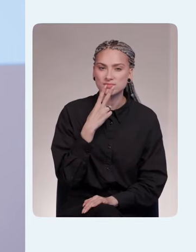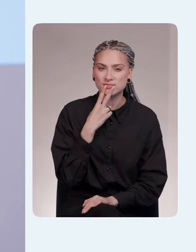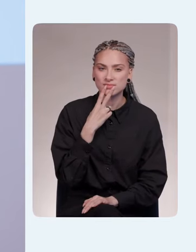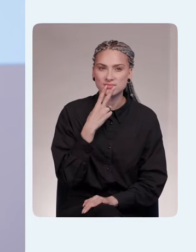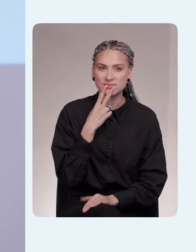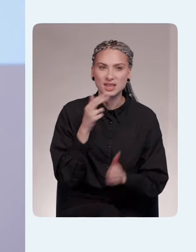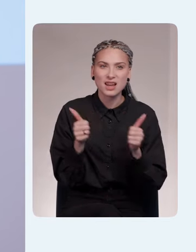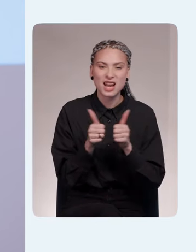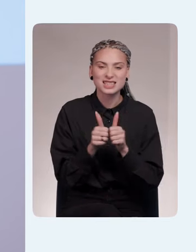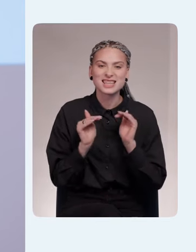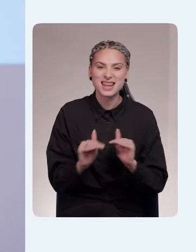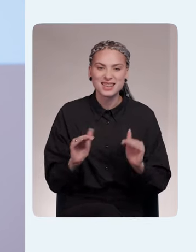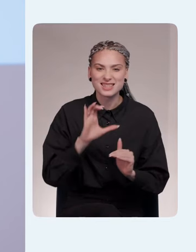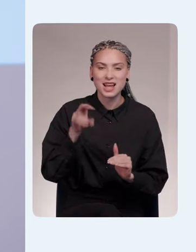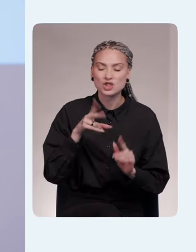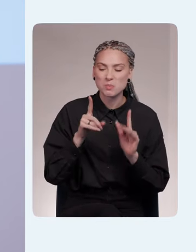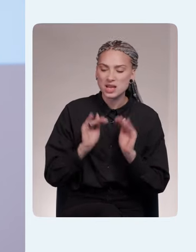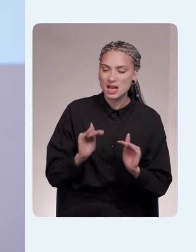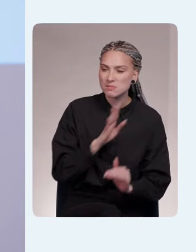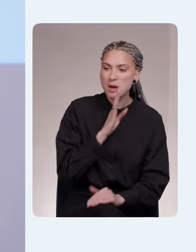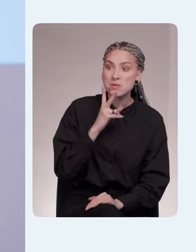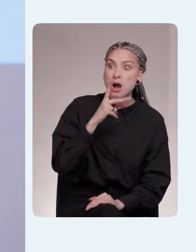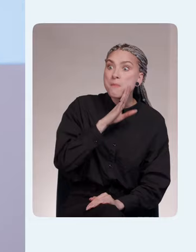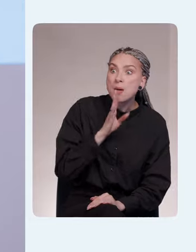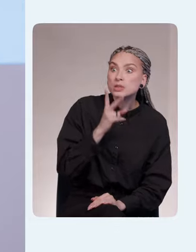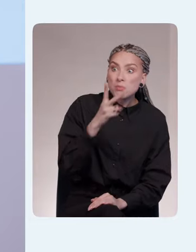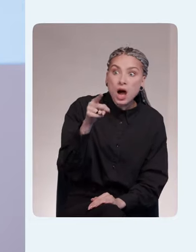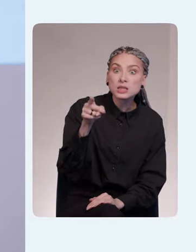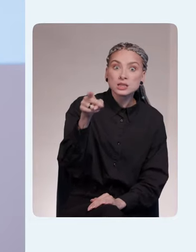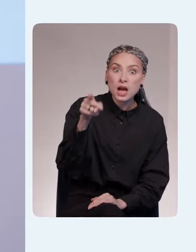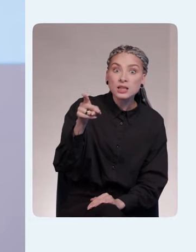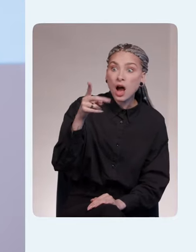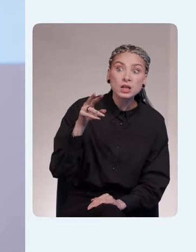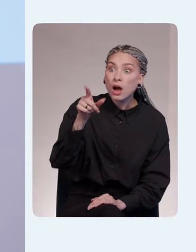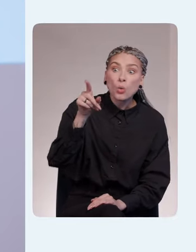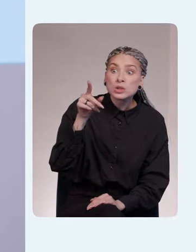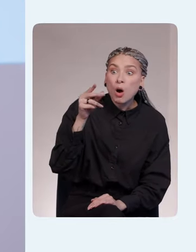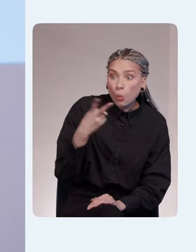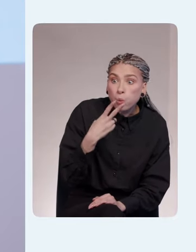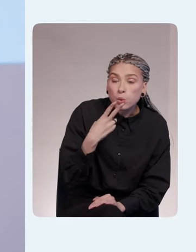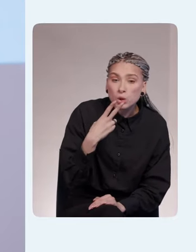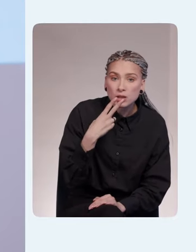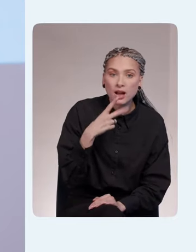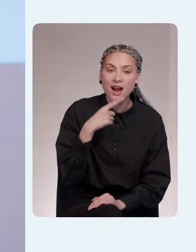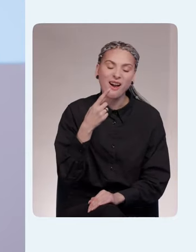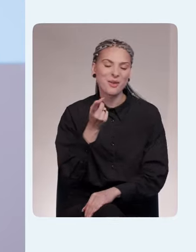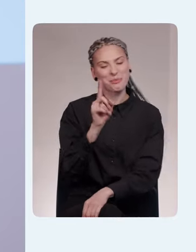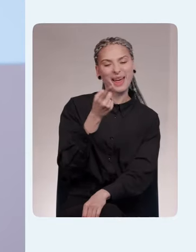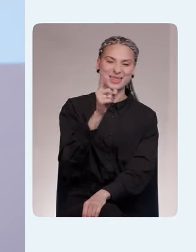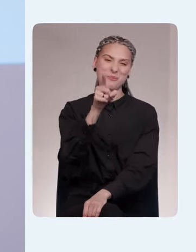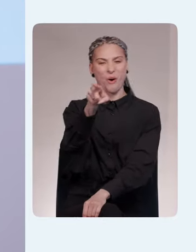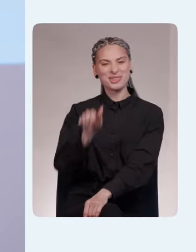Принципиально. Чтобы дети с мамочкой выходили, такие, мама, смотри, этот маленький дядя курит. Я такая, вот поэтому он не